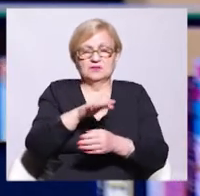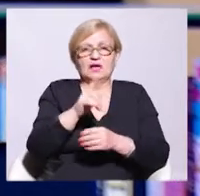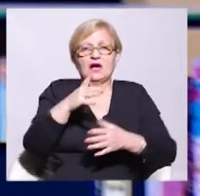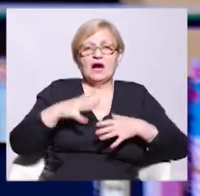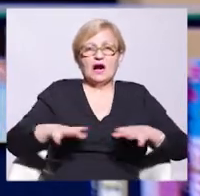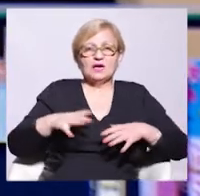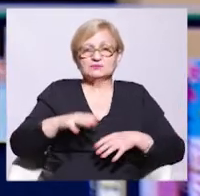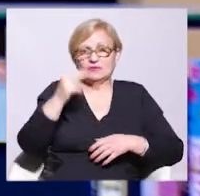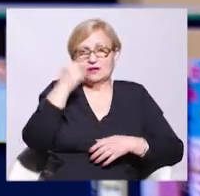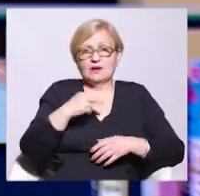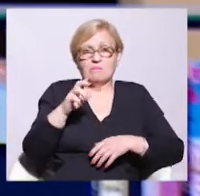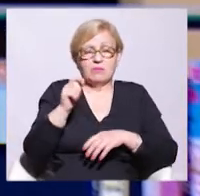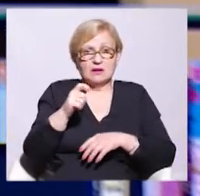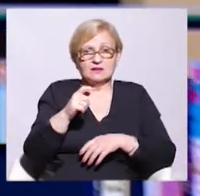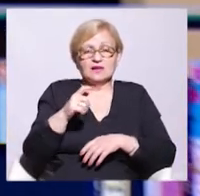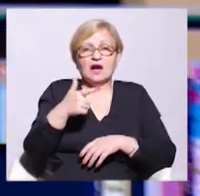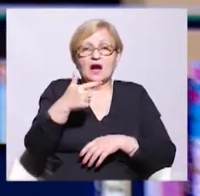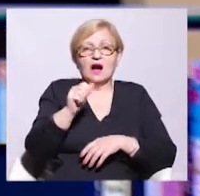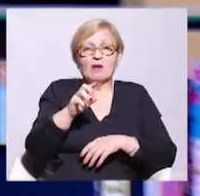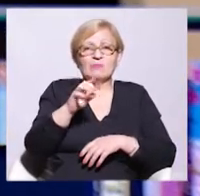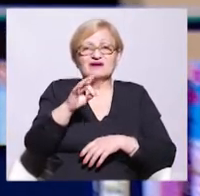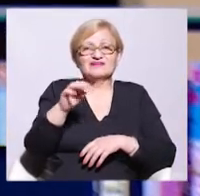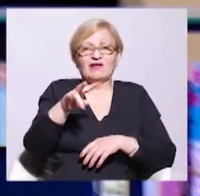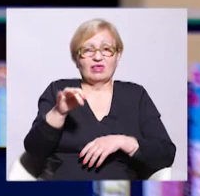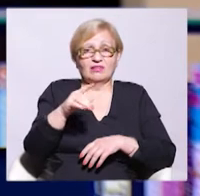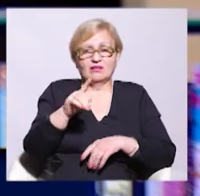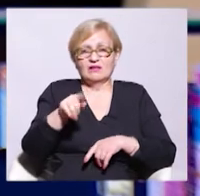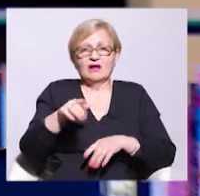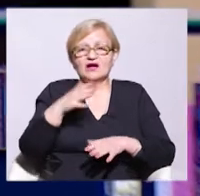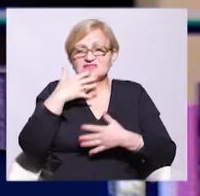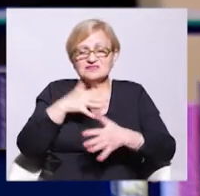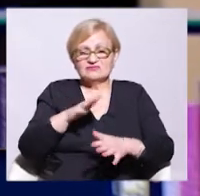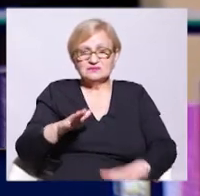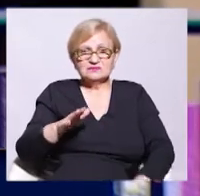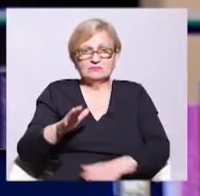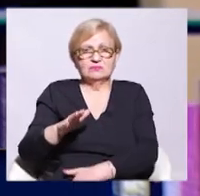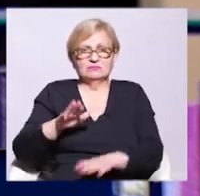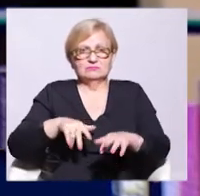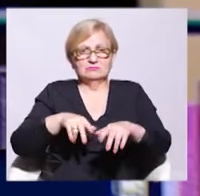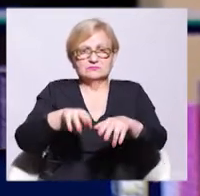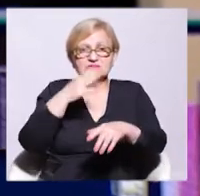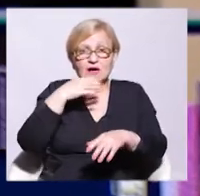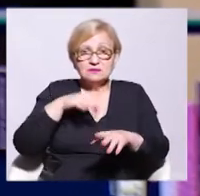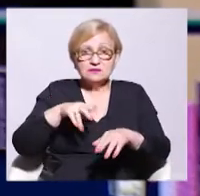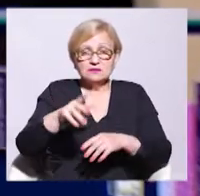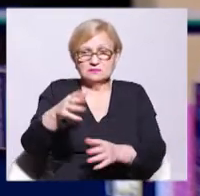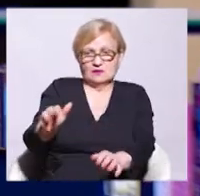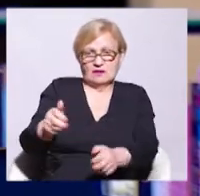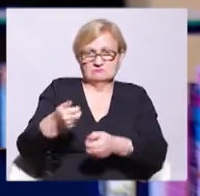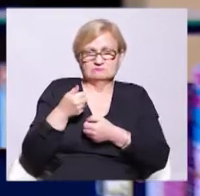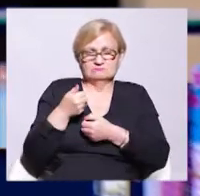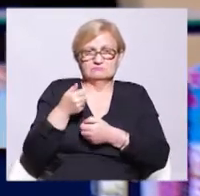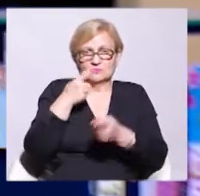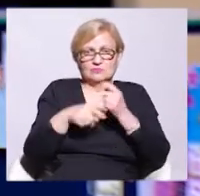კი ზღვის ზედაპირზე ფეხით გაივლის, მონასტერში ღვთისმშობლის ხატთან ერთად დაბრუნდება